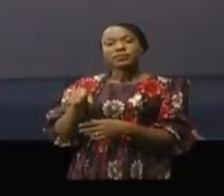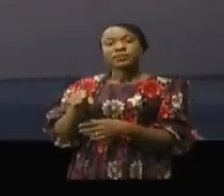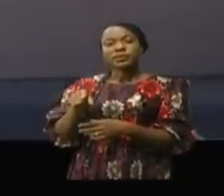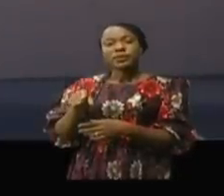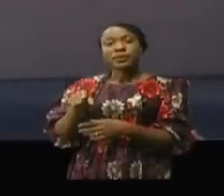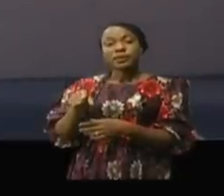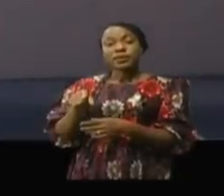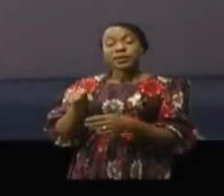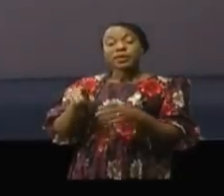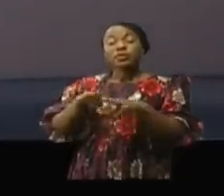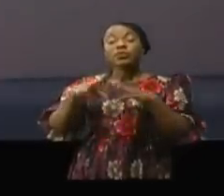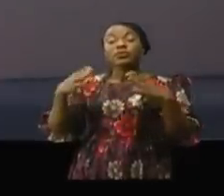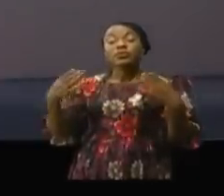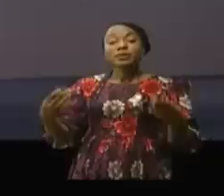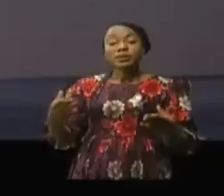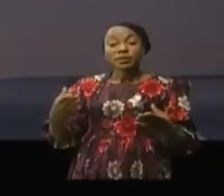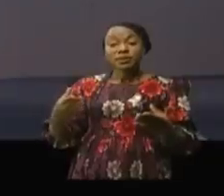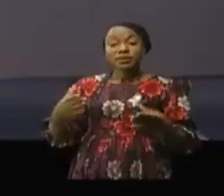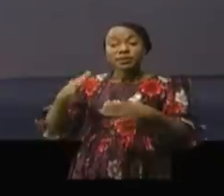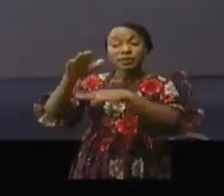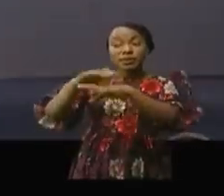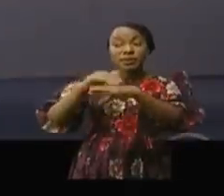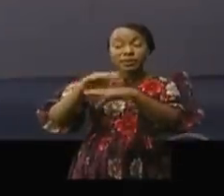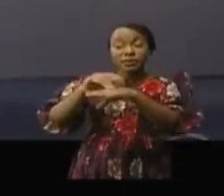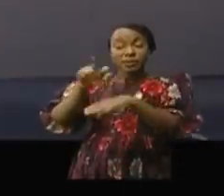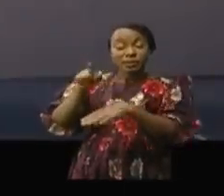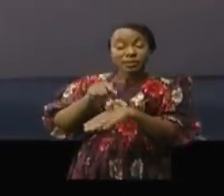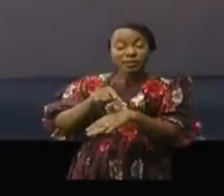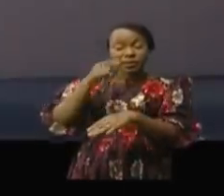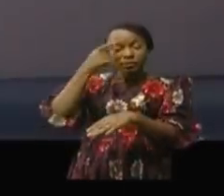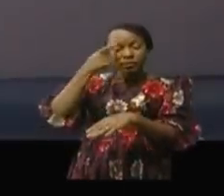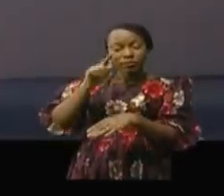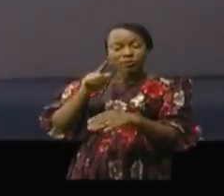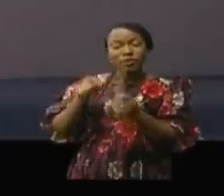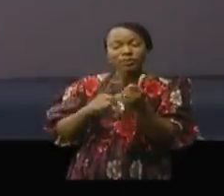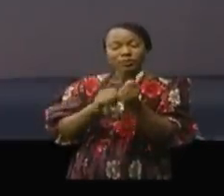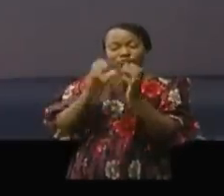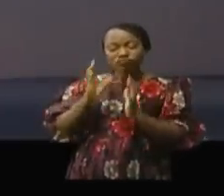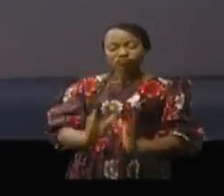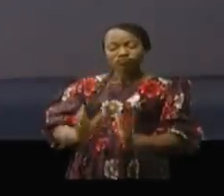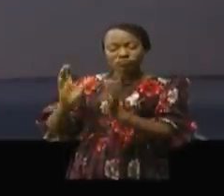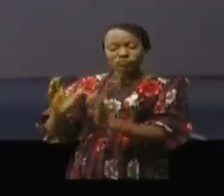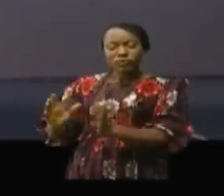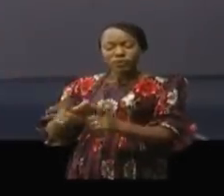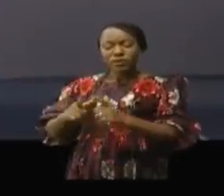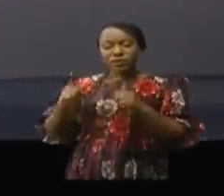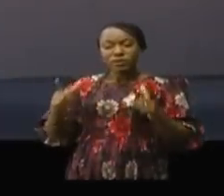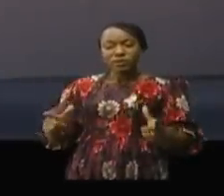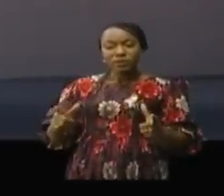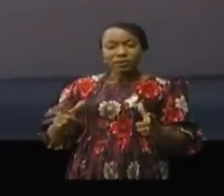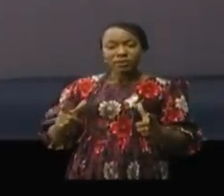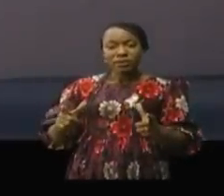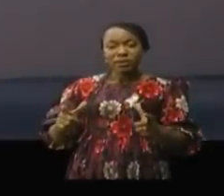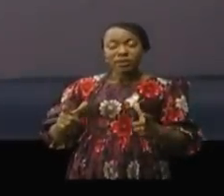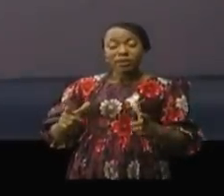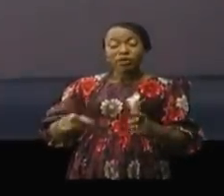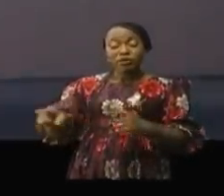lancement de l'appel d'offres pour l'attribution de 30 blocs pétroliers et gaziers auxquels vous